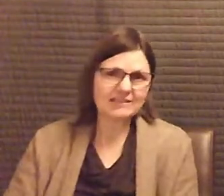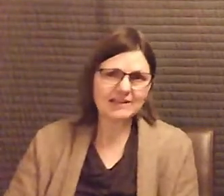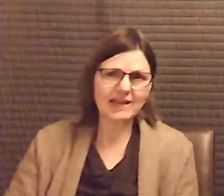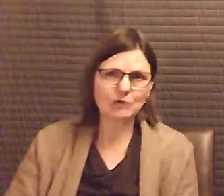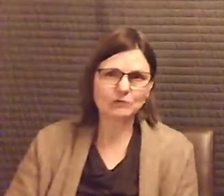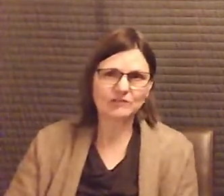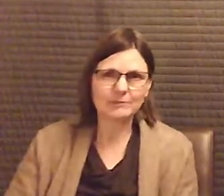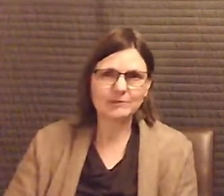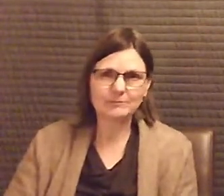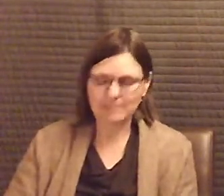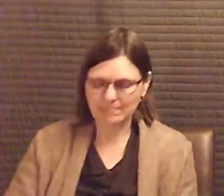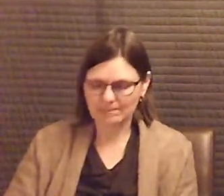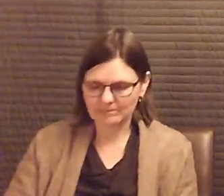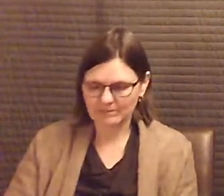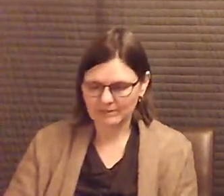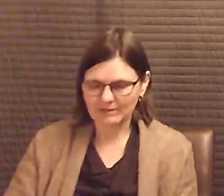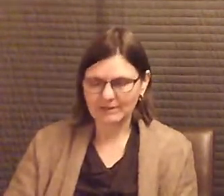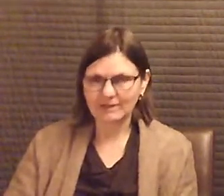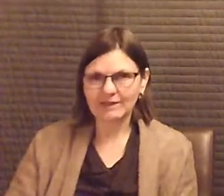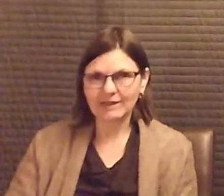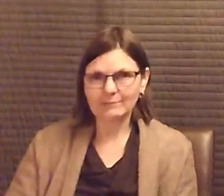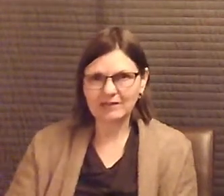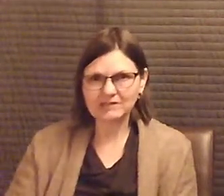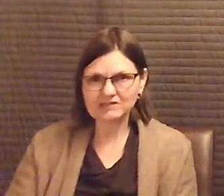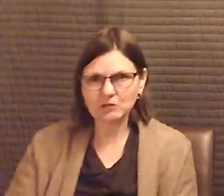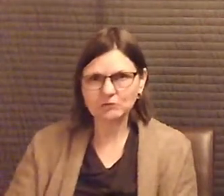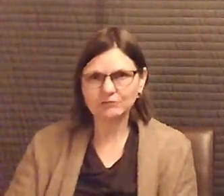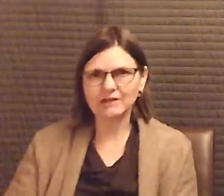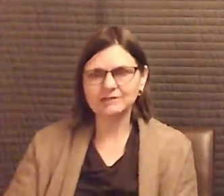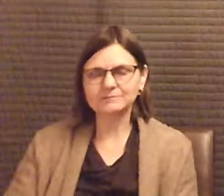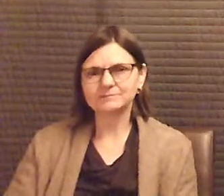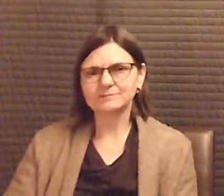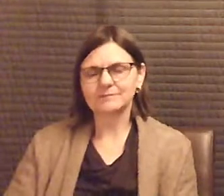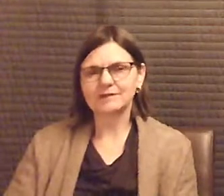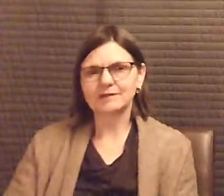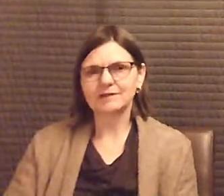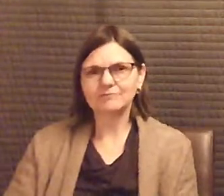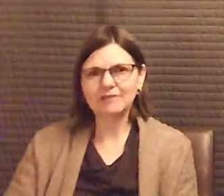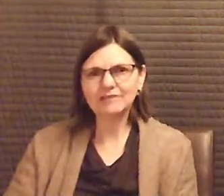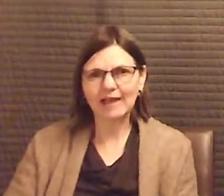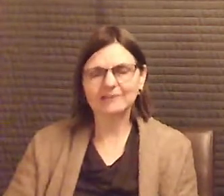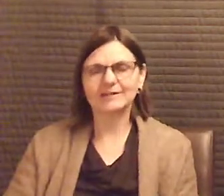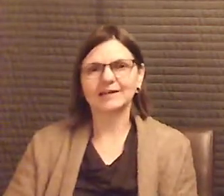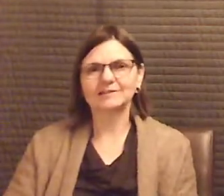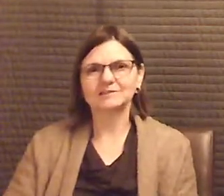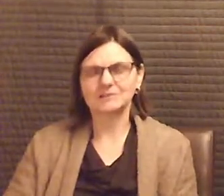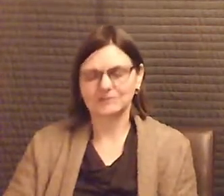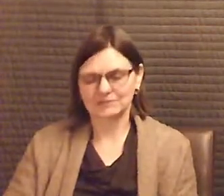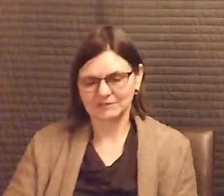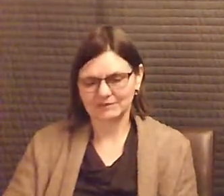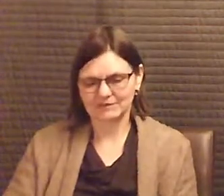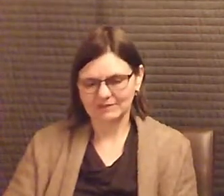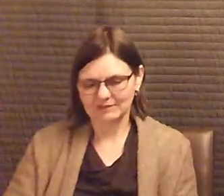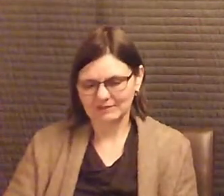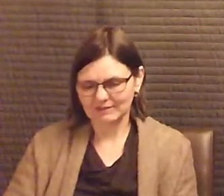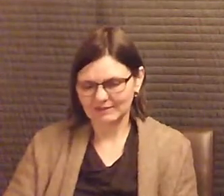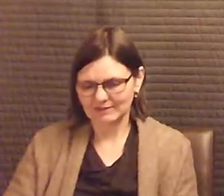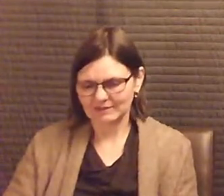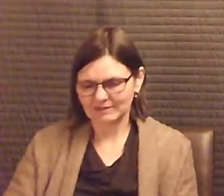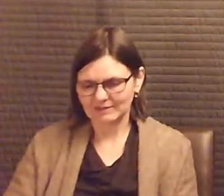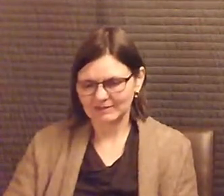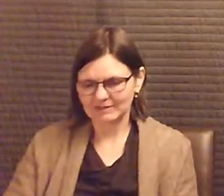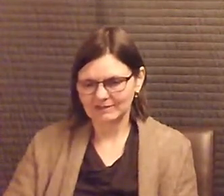valse nederigheid over hem energize ik heb energie ontvang bij de olie spullen van de heilige geen many times en mos